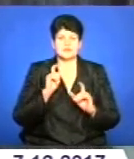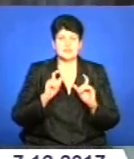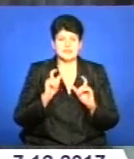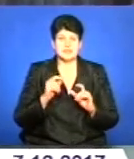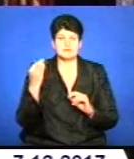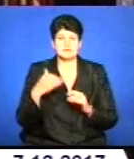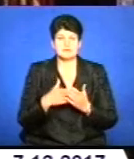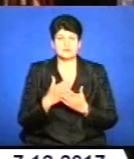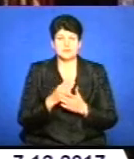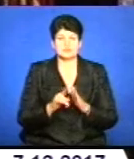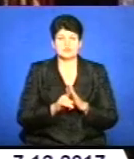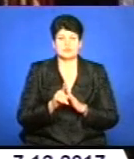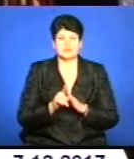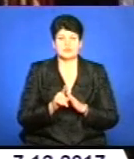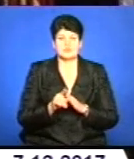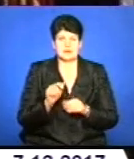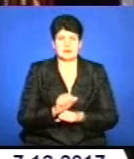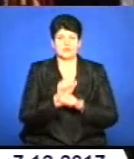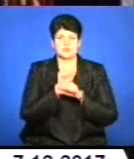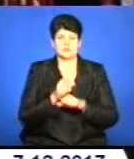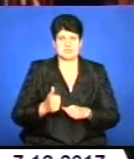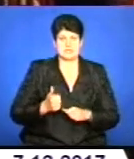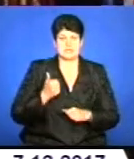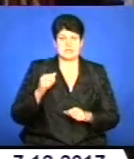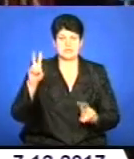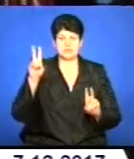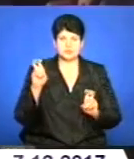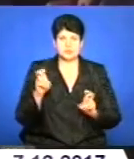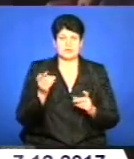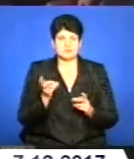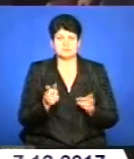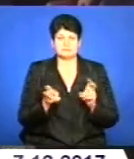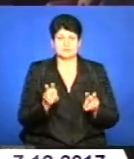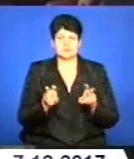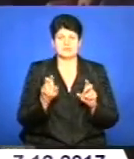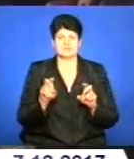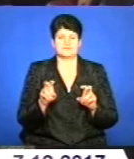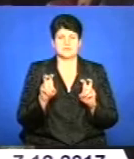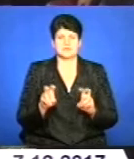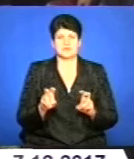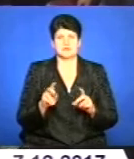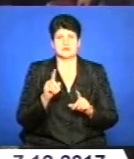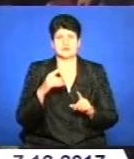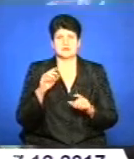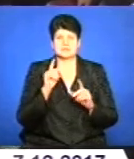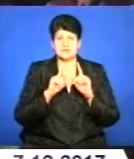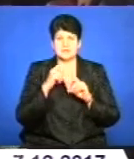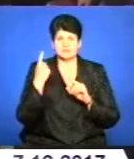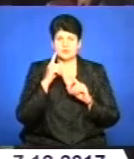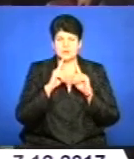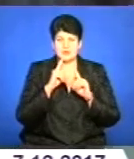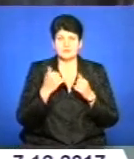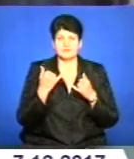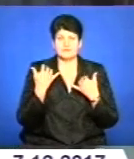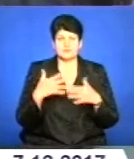цікавитись політикою з початком Революції Гідності. З того часу регулярно відвідувала засідання сесії обласної ради. На посаді дівчина